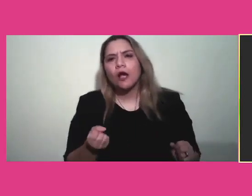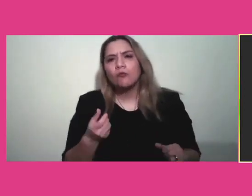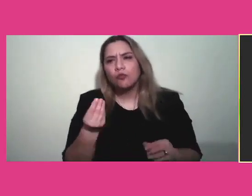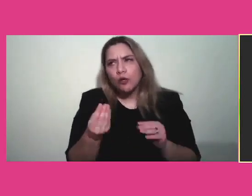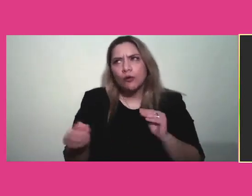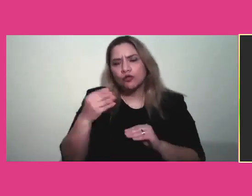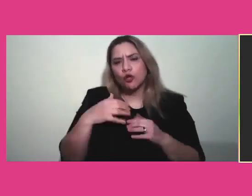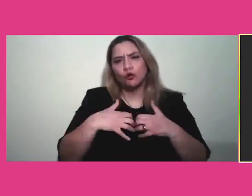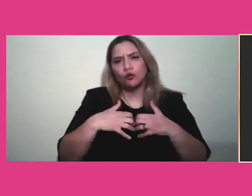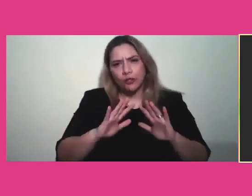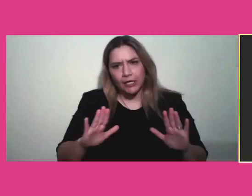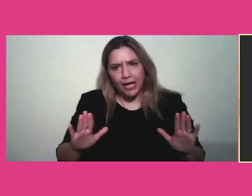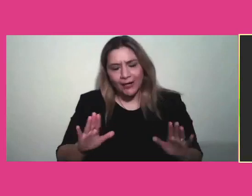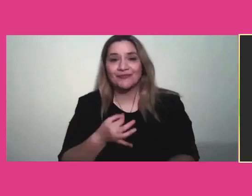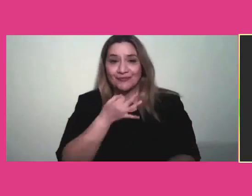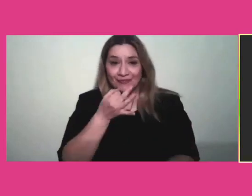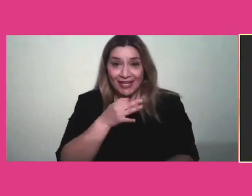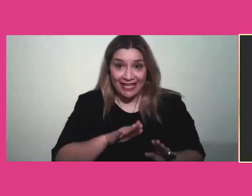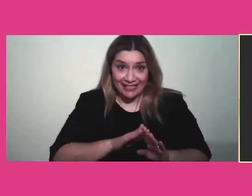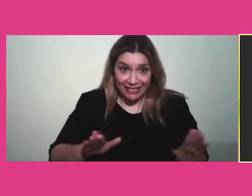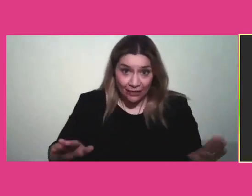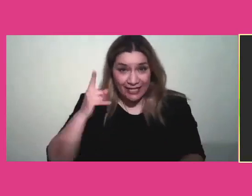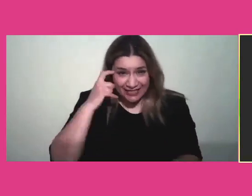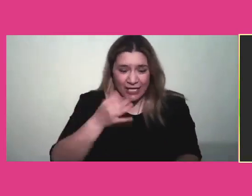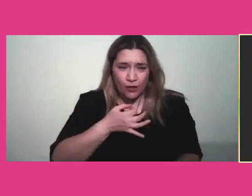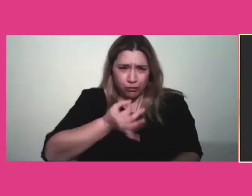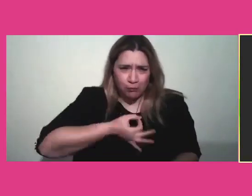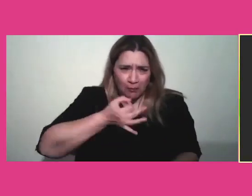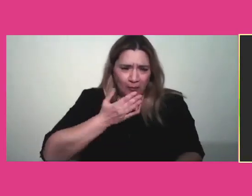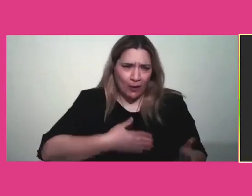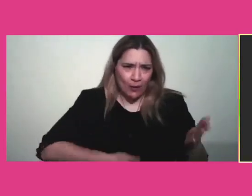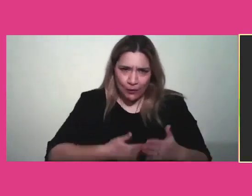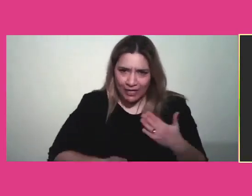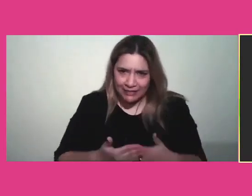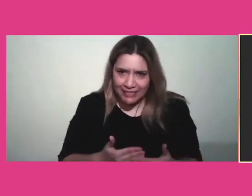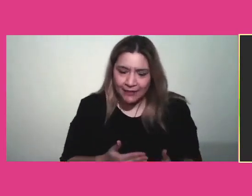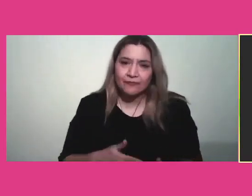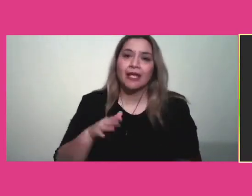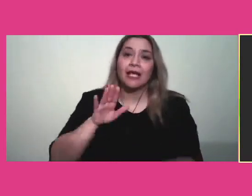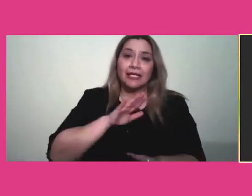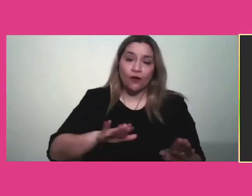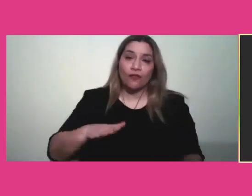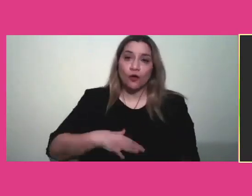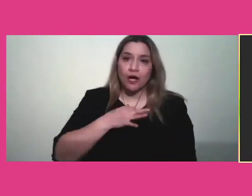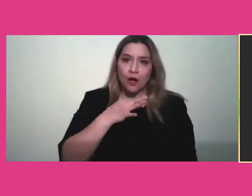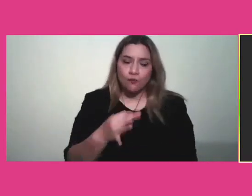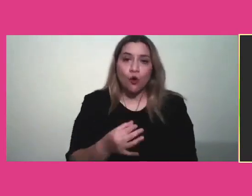εκείνα. Κλείνοντας, γιατί νιώθω ότι σας κούρασα, θα ήθελα να πω ότι εμένα